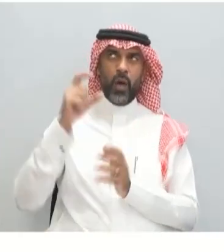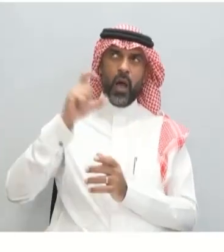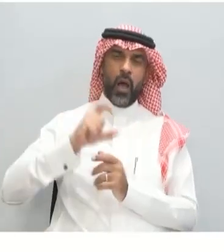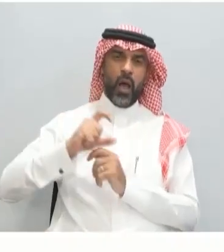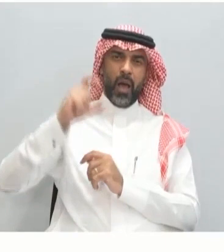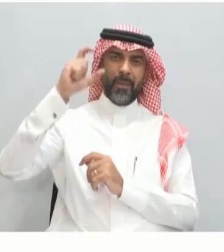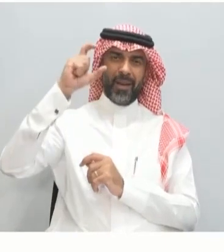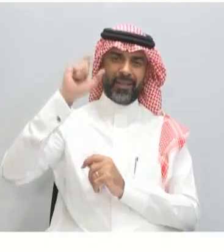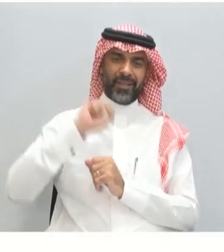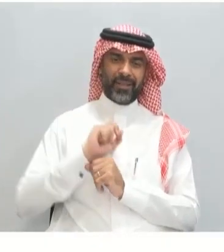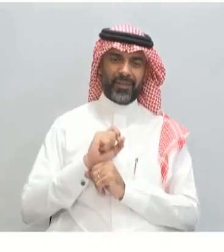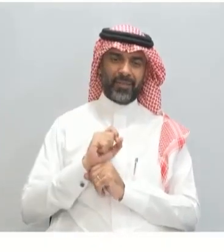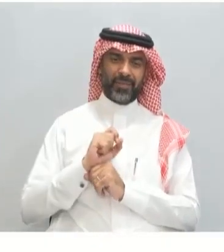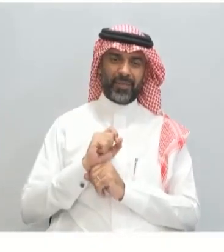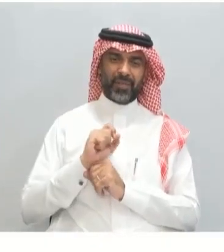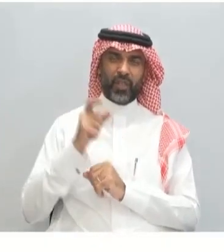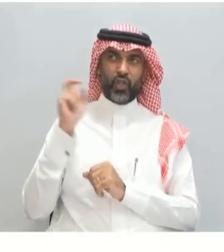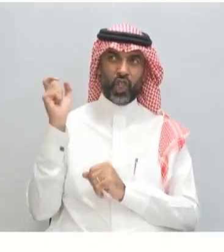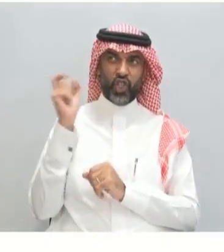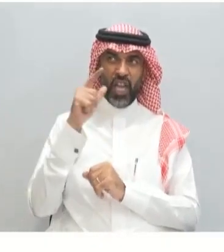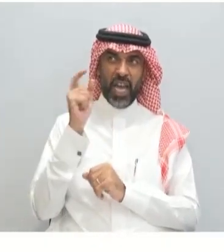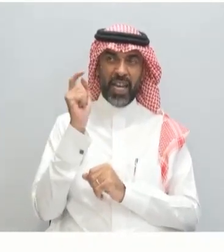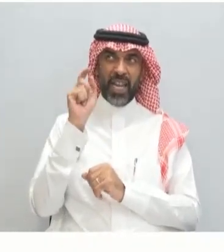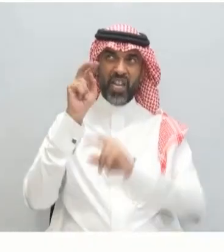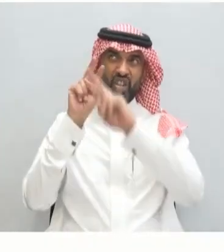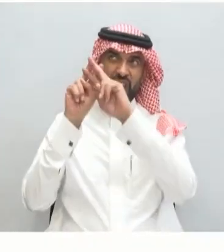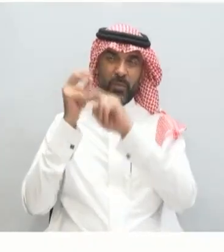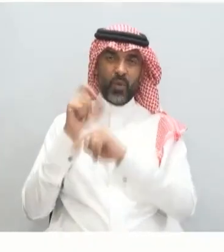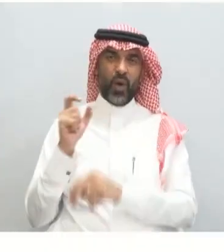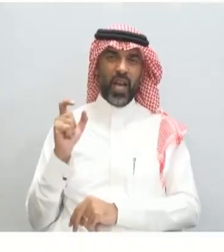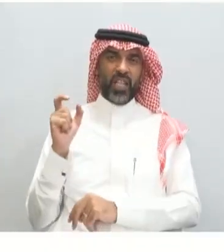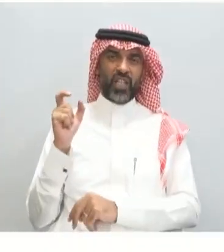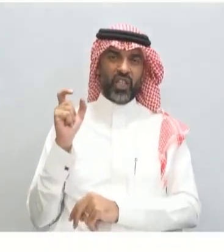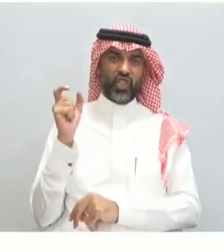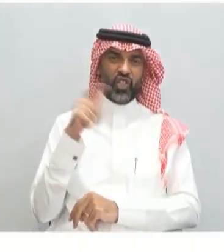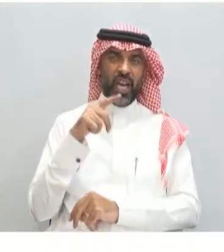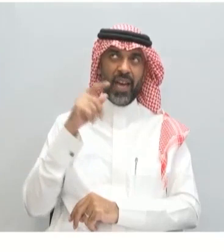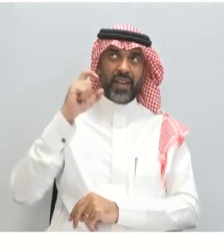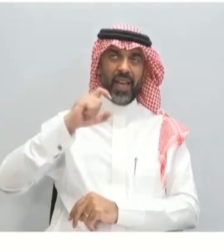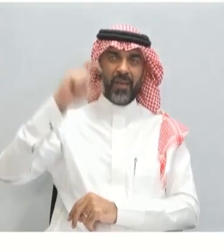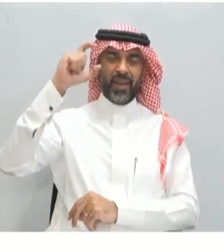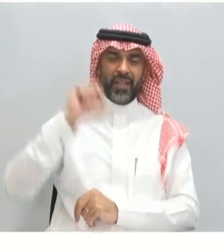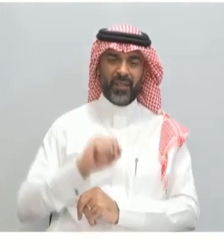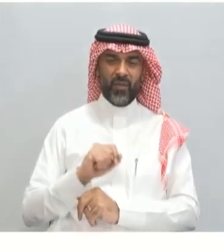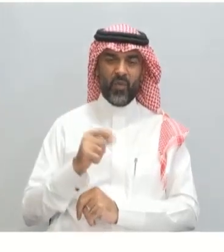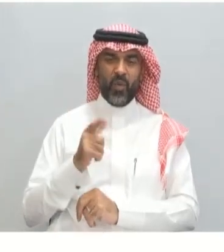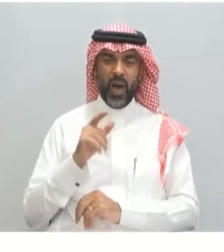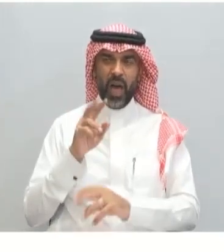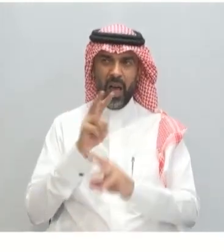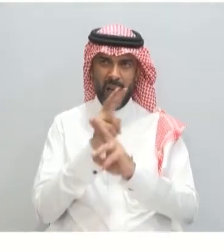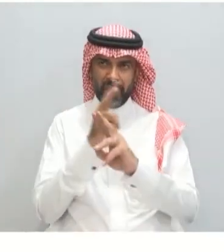وتعرفنا في هذا الدرس على الشهر النجمي والشهر القمري ابنائي وبنات الطلاب واوجه القمر